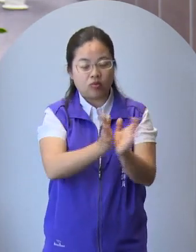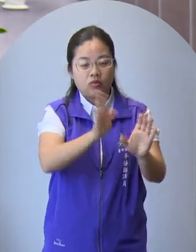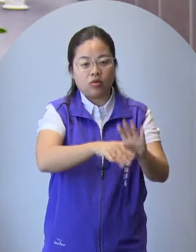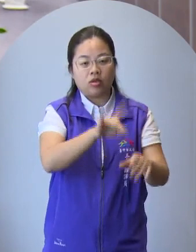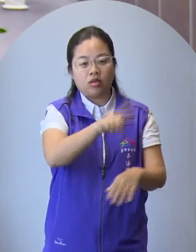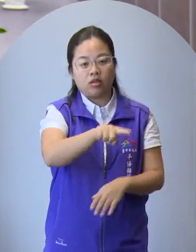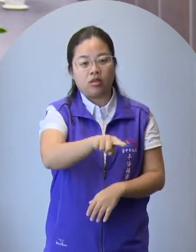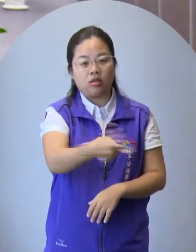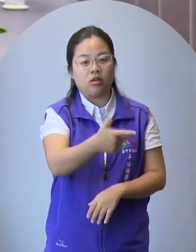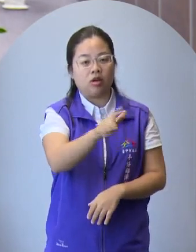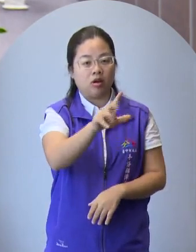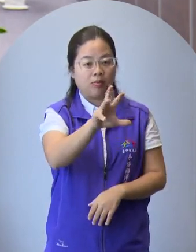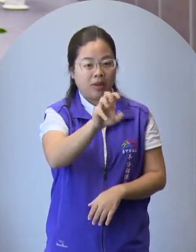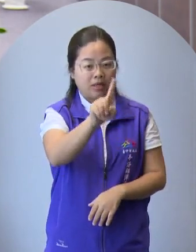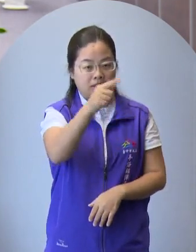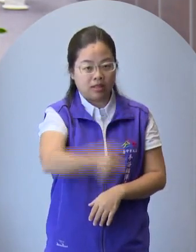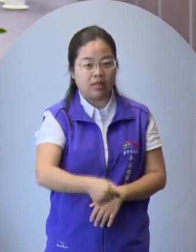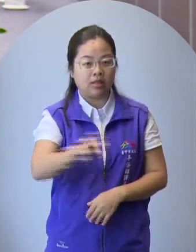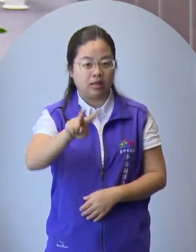为